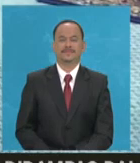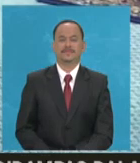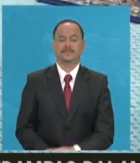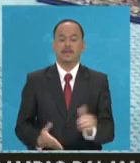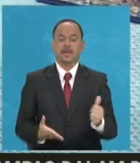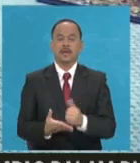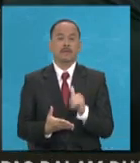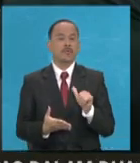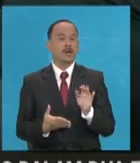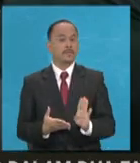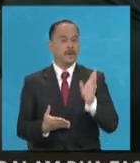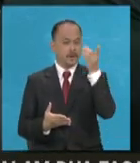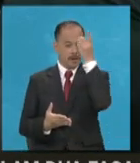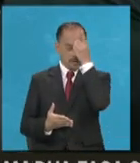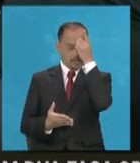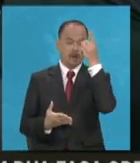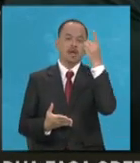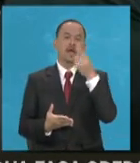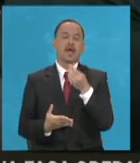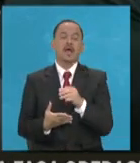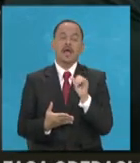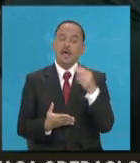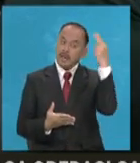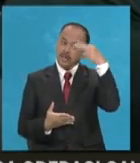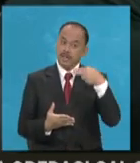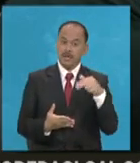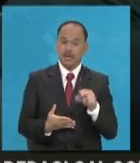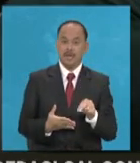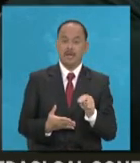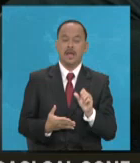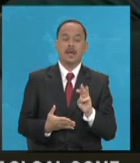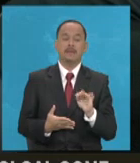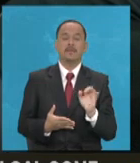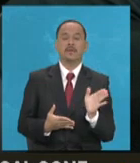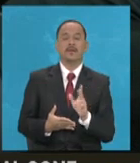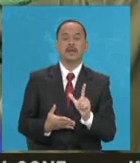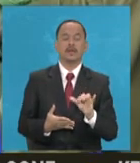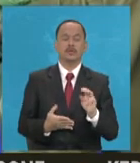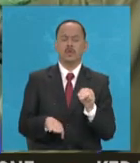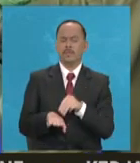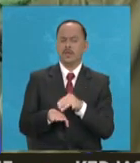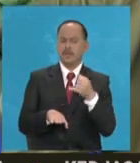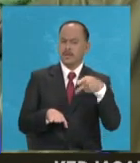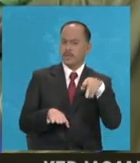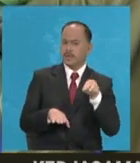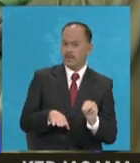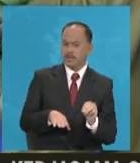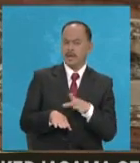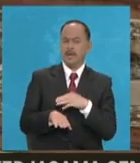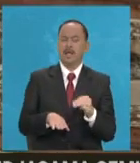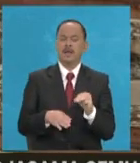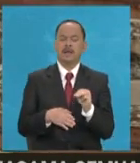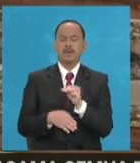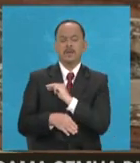hadir yang berhormat Datuk Seri Setya Doctor Awang Haji Muhammad Amin Yu bin Abdullah menteri di jabatan Perdana Menteri dan